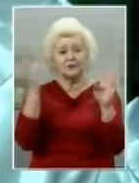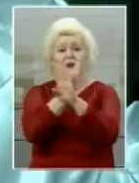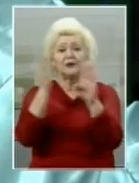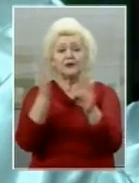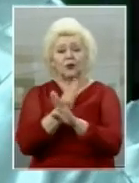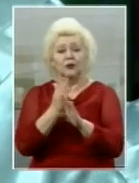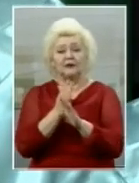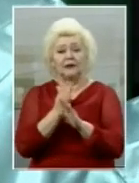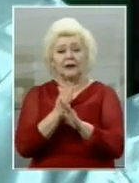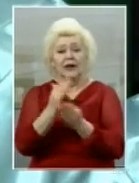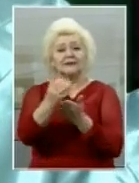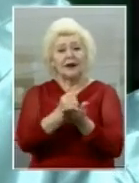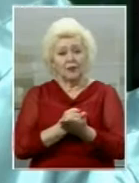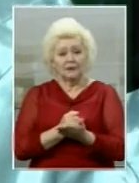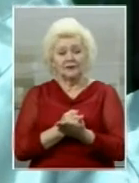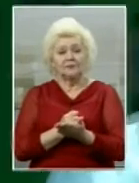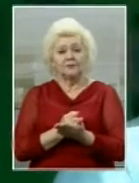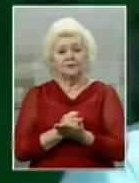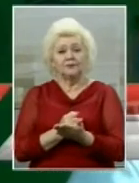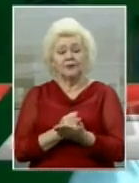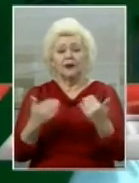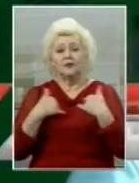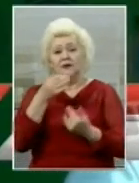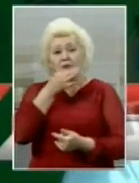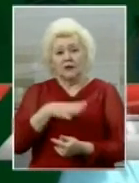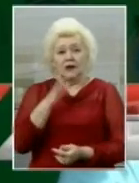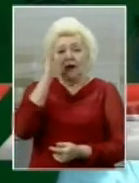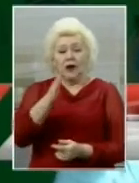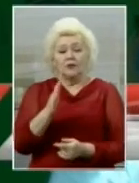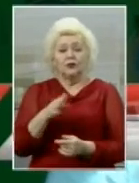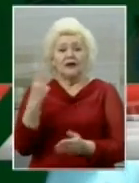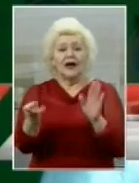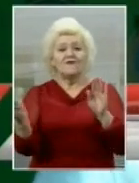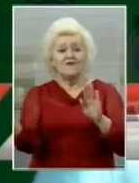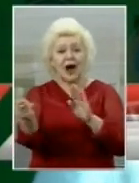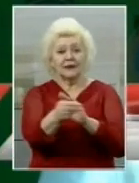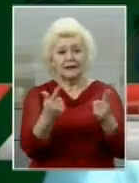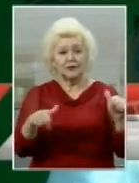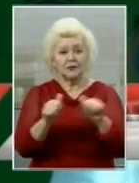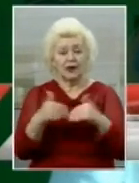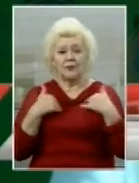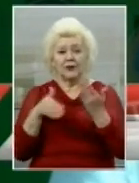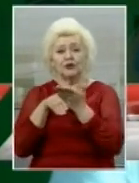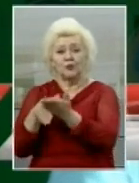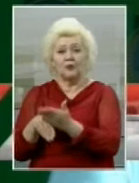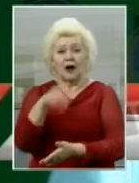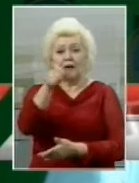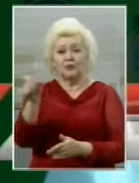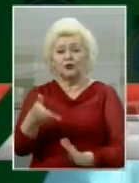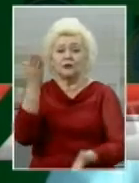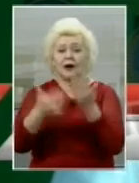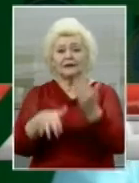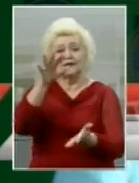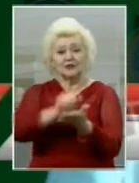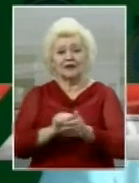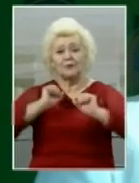природними запасами, ресурсами. Мені подобається бути в агітбригаді. Ми допомагаємо людям, а якщо